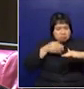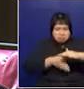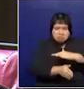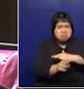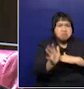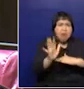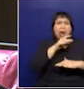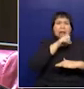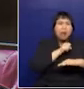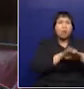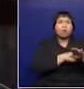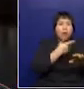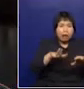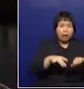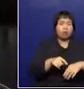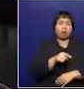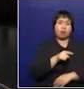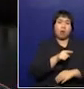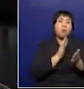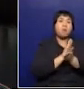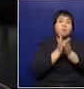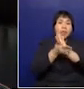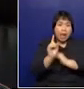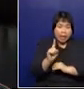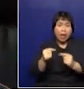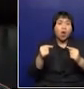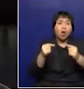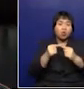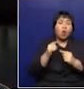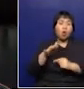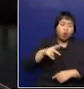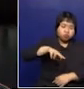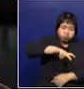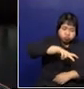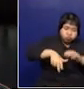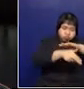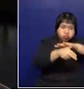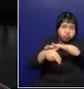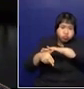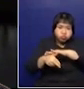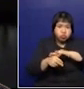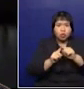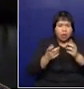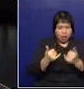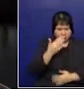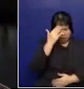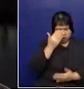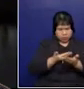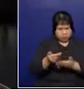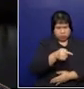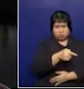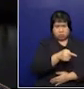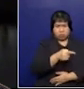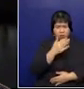โลกครั้งที่สองฮะเขาไปพัฒนาอากาศยานโดรนฮะแล้วเราทำไมถึงไปซื้อมาอีกจะใช้ได้เ